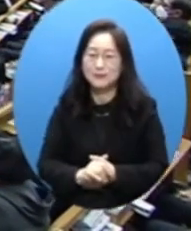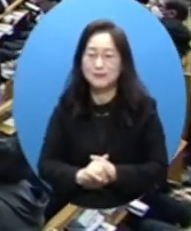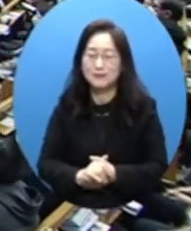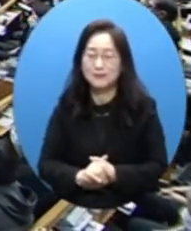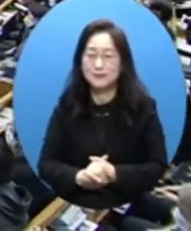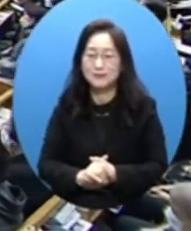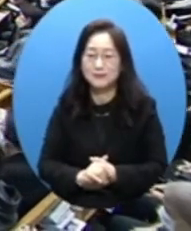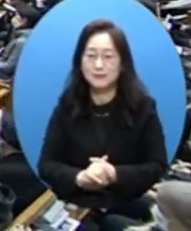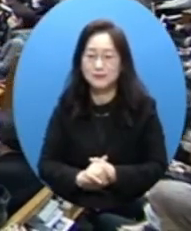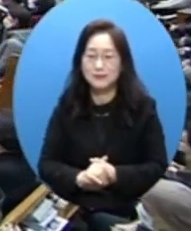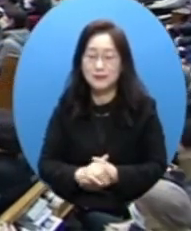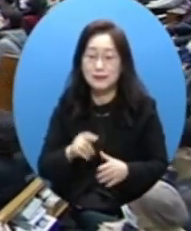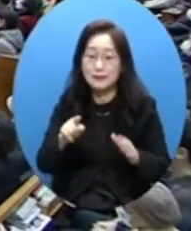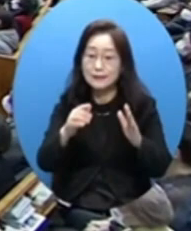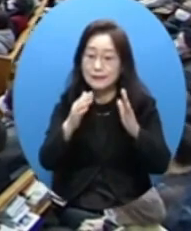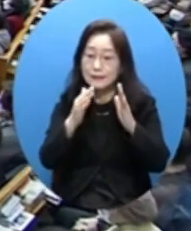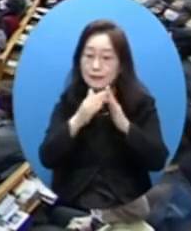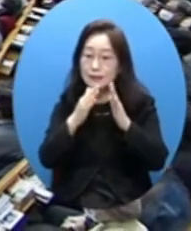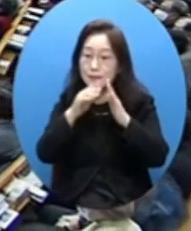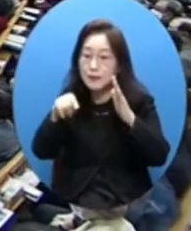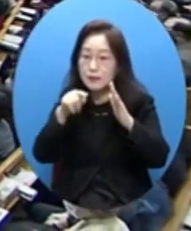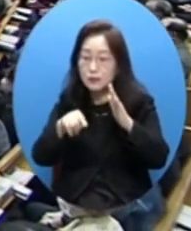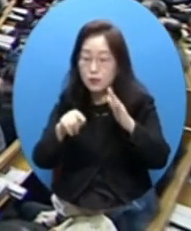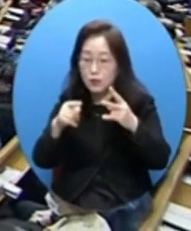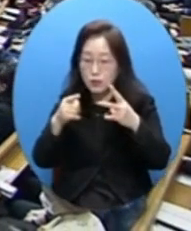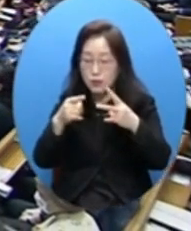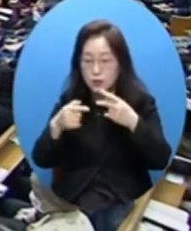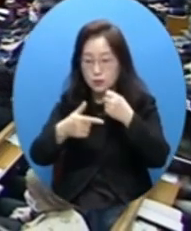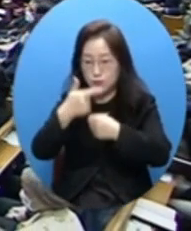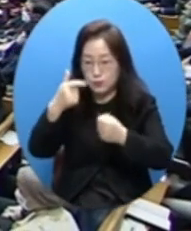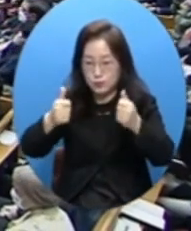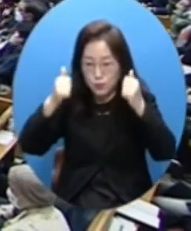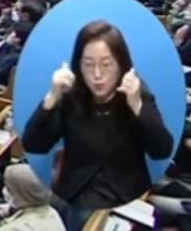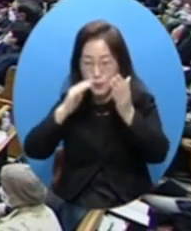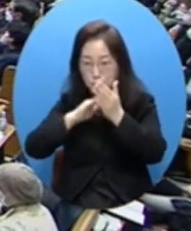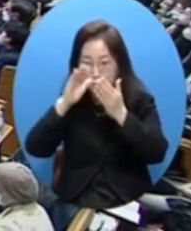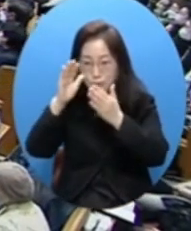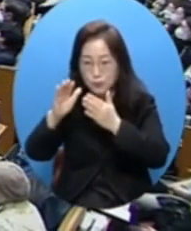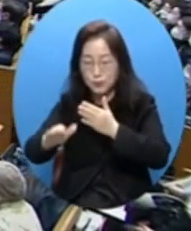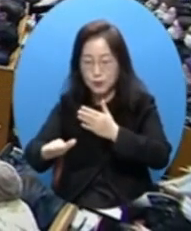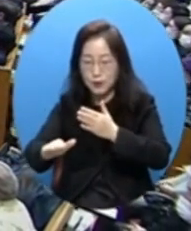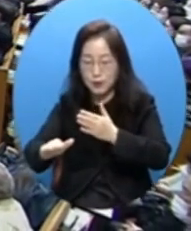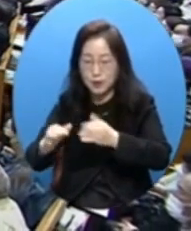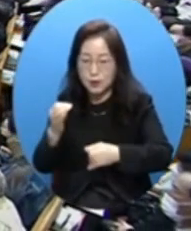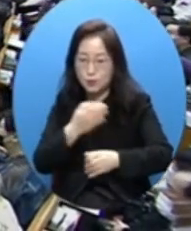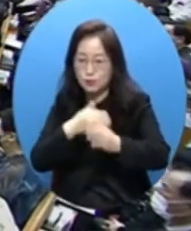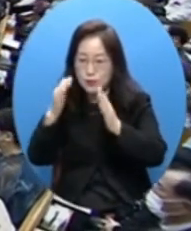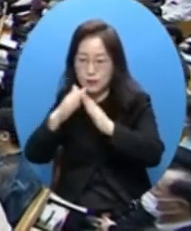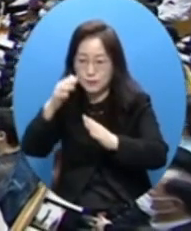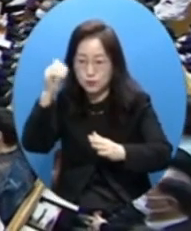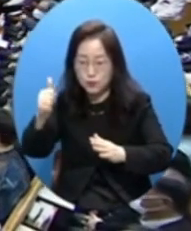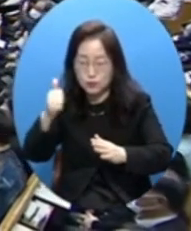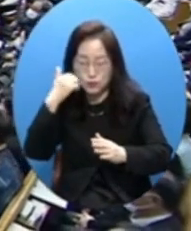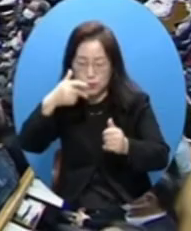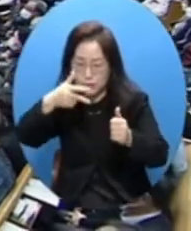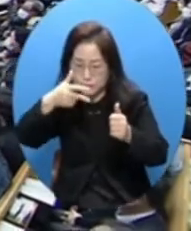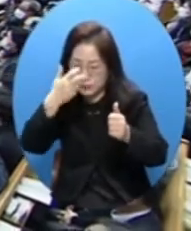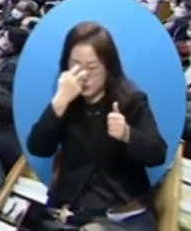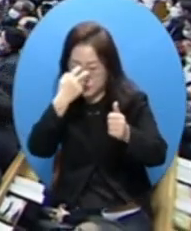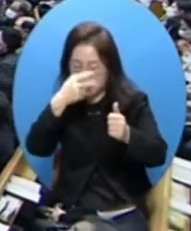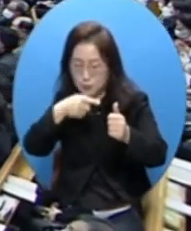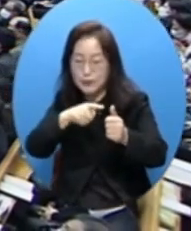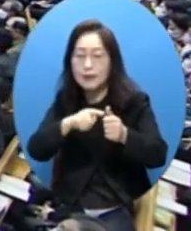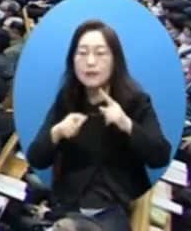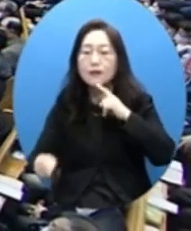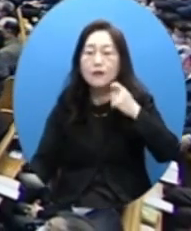유일하게 그 집안에서 초등학교를 졸업하고 그를 눈여겨본 부잣집 주인이 후원해서 18살 늦은